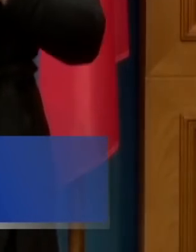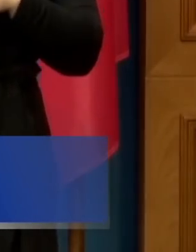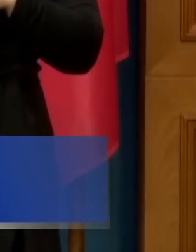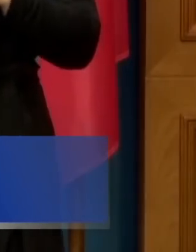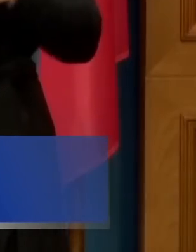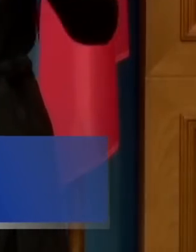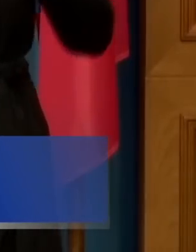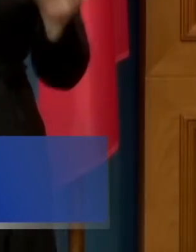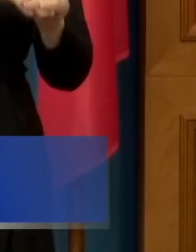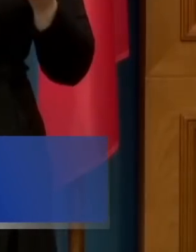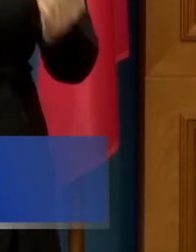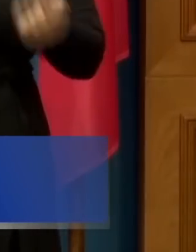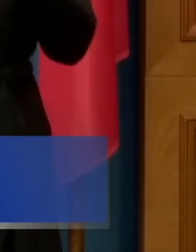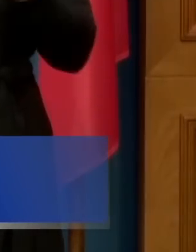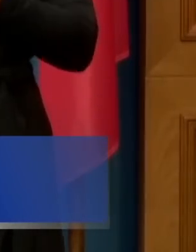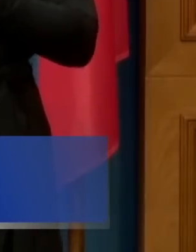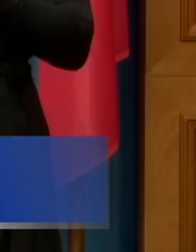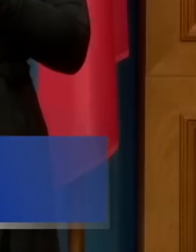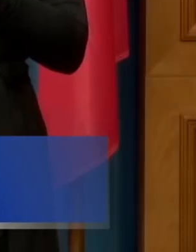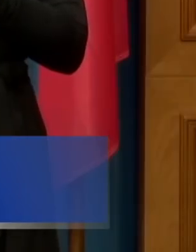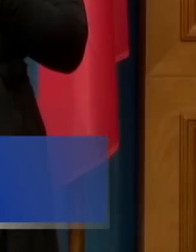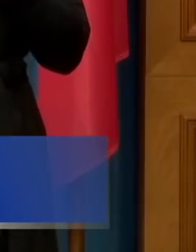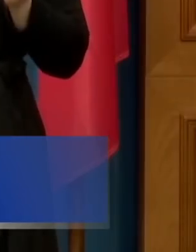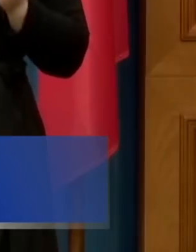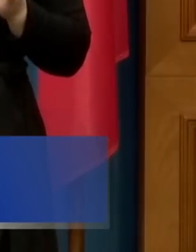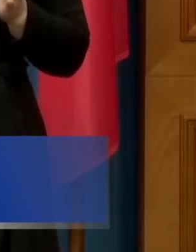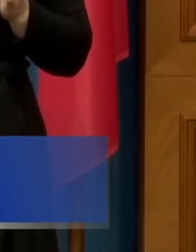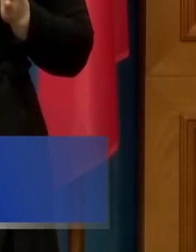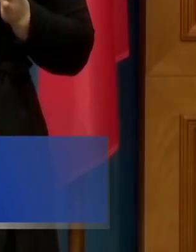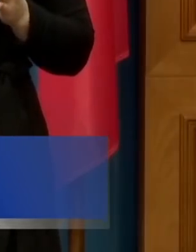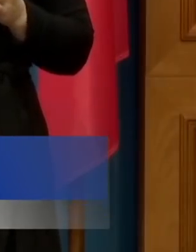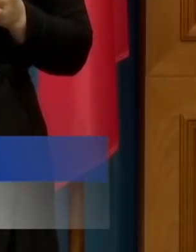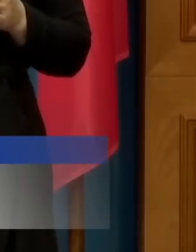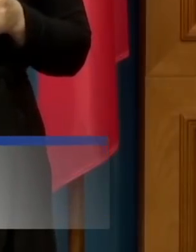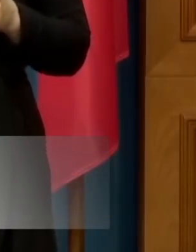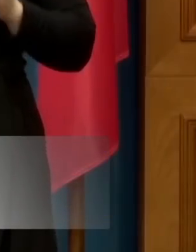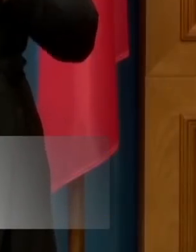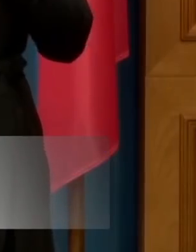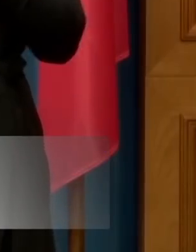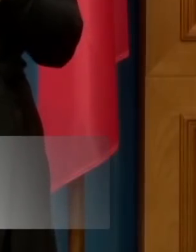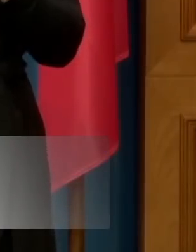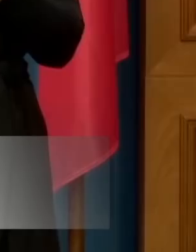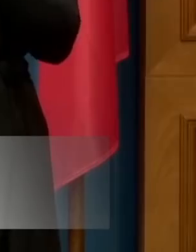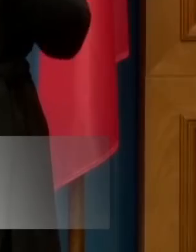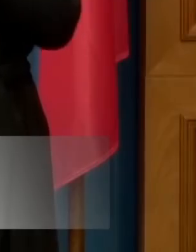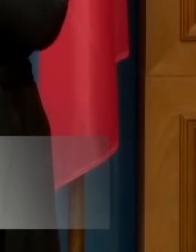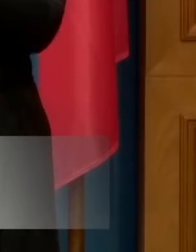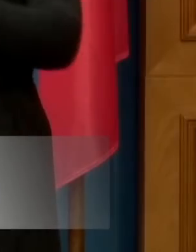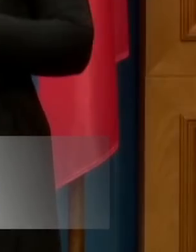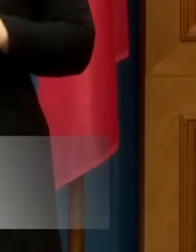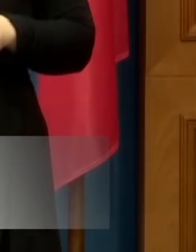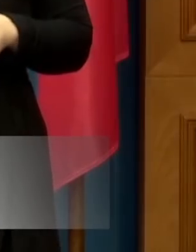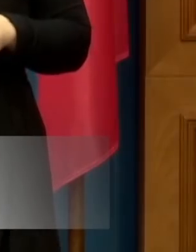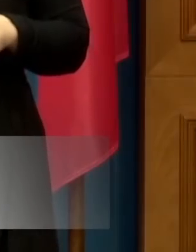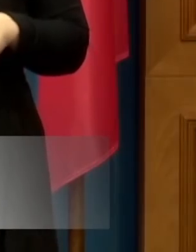энэ зохицуулалт орж байгаа. За ерөнхий сайдын зүгээс сар болгон хүсэлт гаргах нь иргэдэд хүндрэл чирэгдэл учруулна.